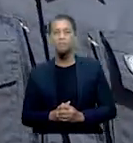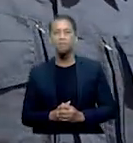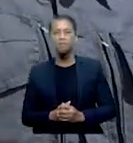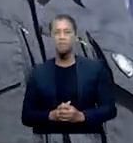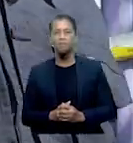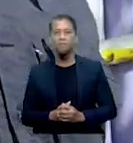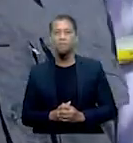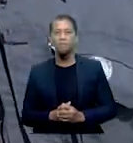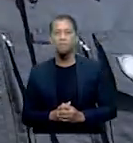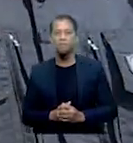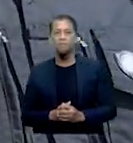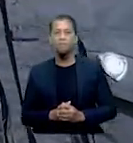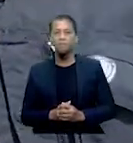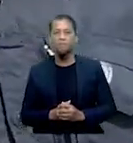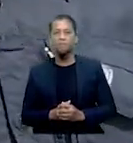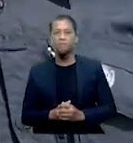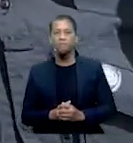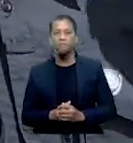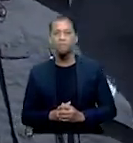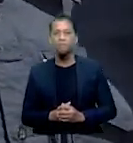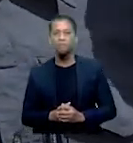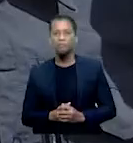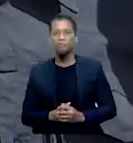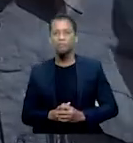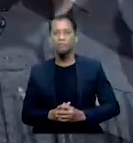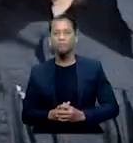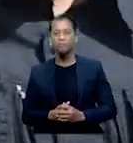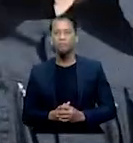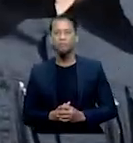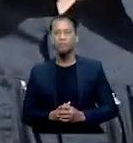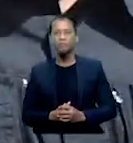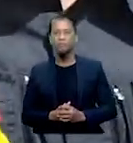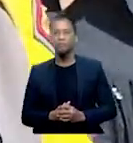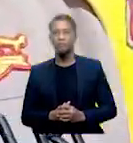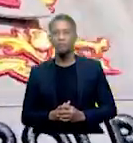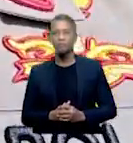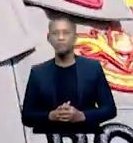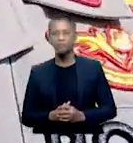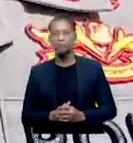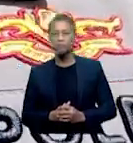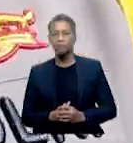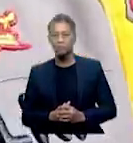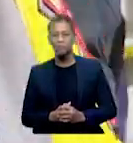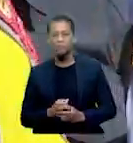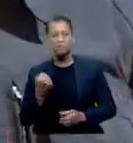kamar mandi, tergeletak di situ, dan kita akan melakukan pengajaran pelakunya. Kalau perkiraan jumlah pelaku kan berapa?